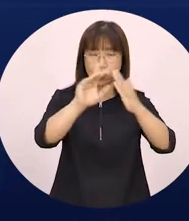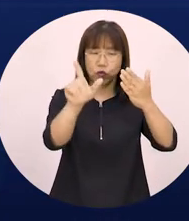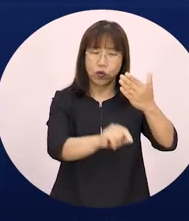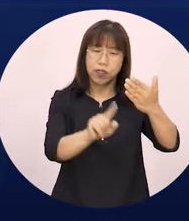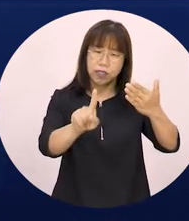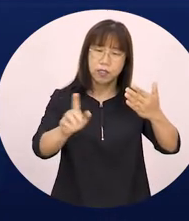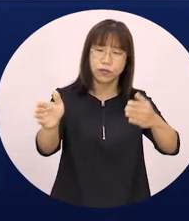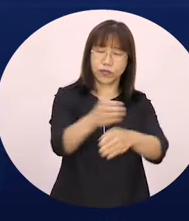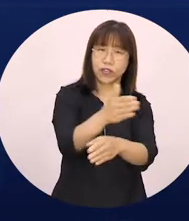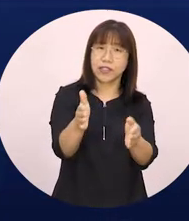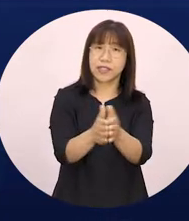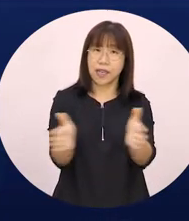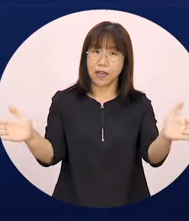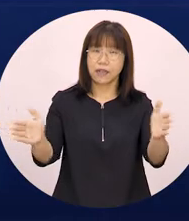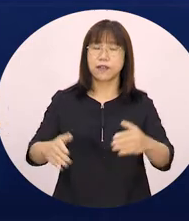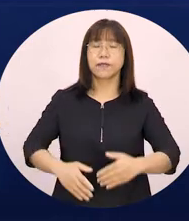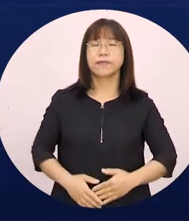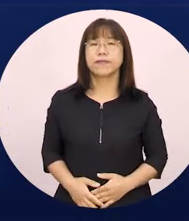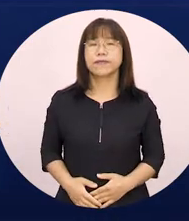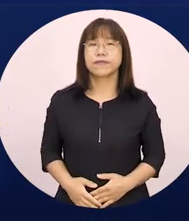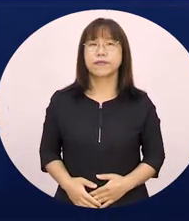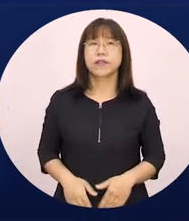9월 1일부터 운영에 들어갔습니다.